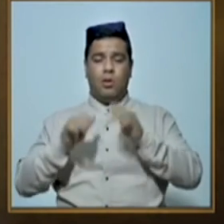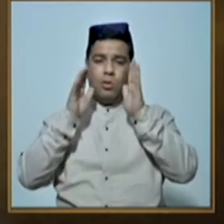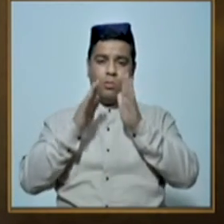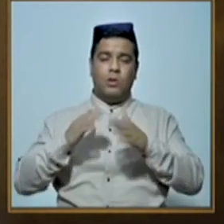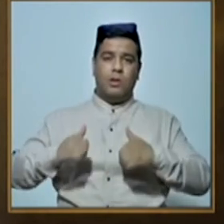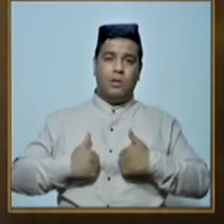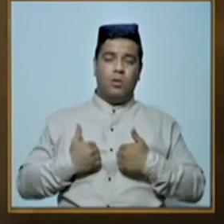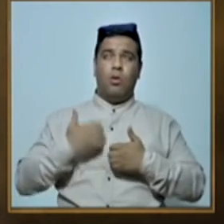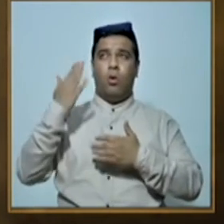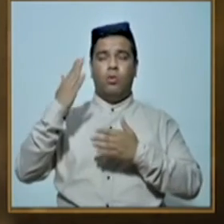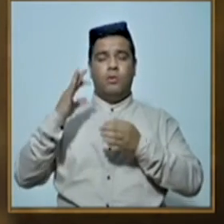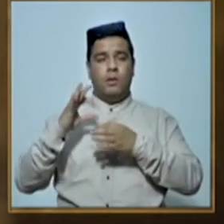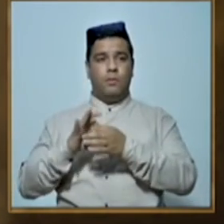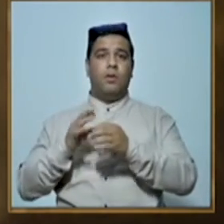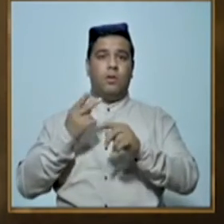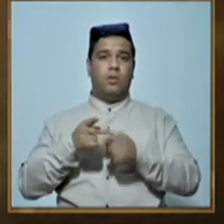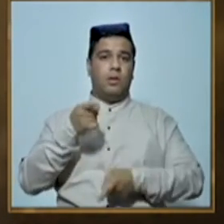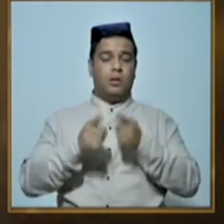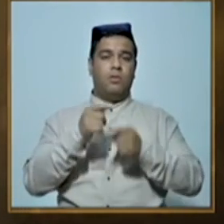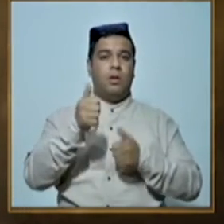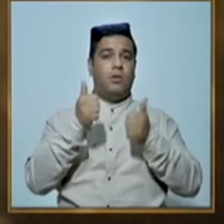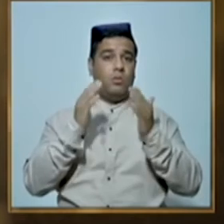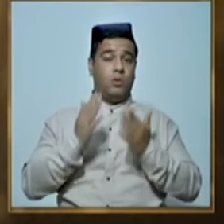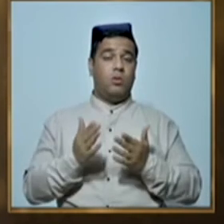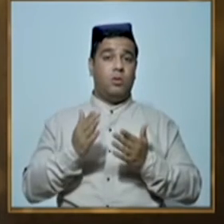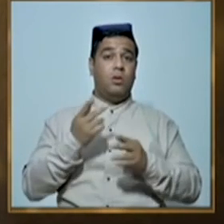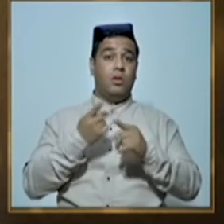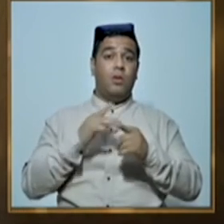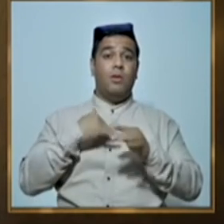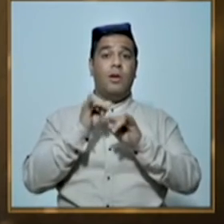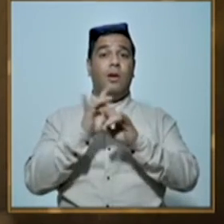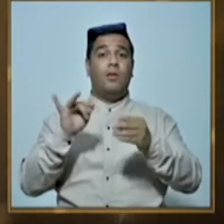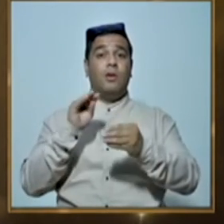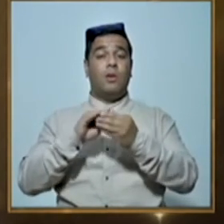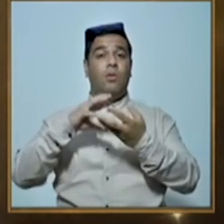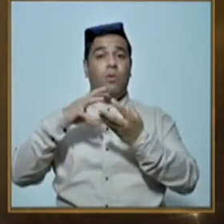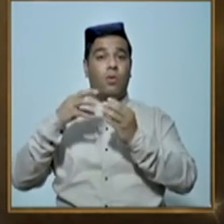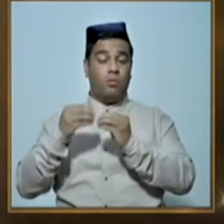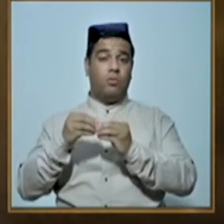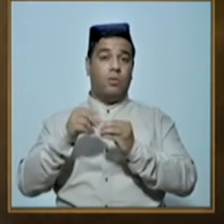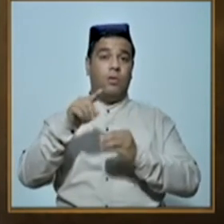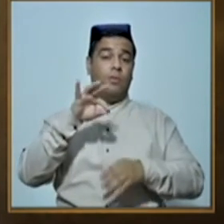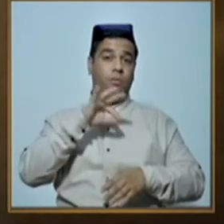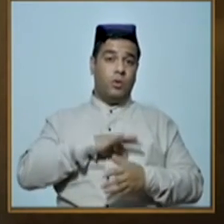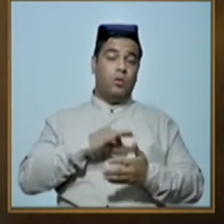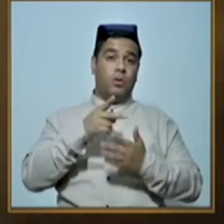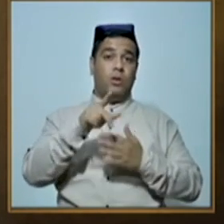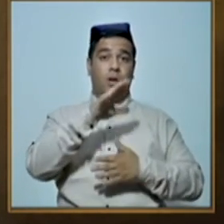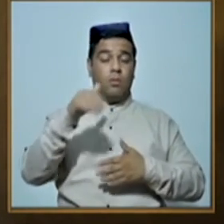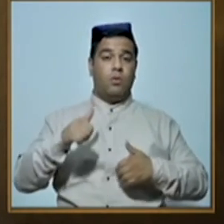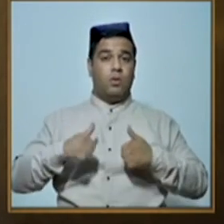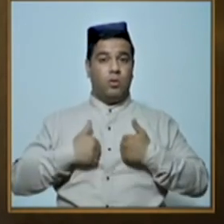kelmaydigan sifatlardan bo'ladi. Bulardan mana shu aytib o'tirgan kabi yo'llarni ishga solib, hammamiz